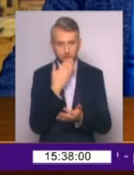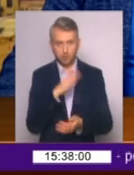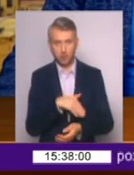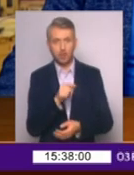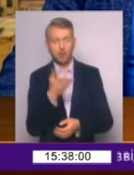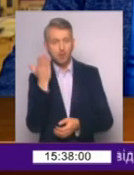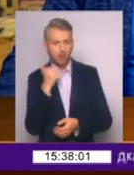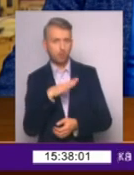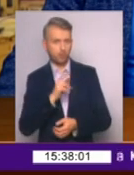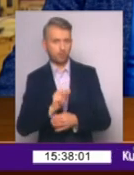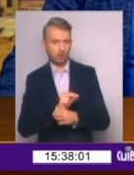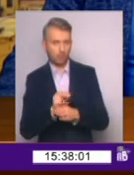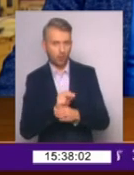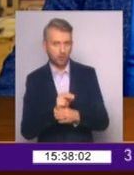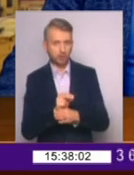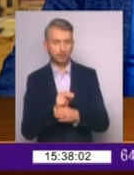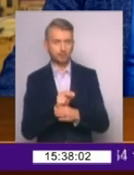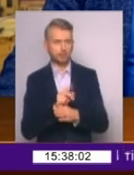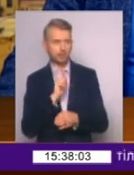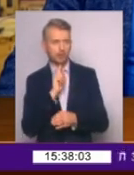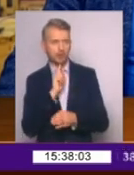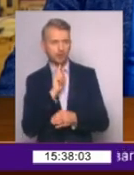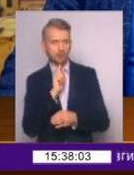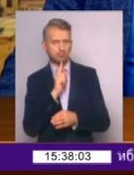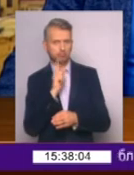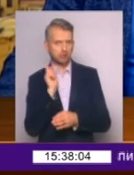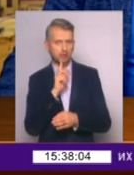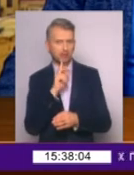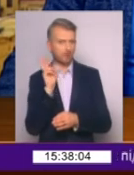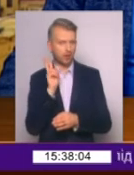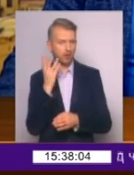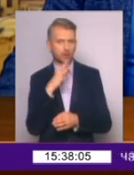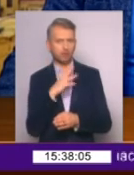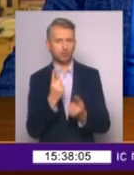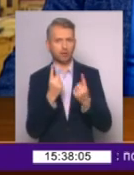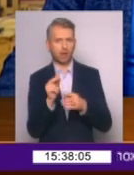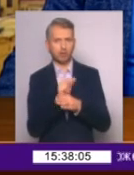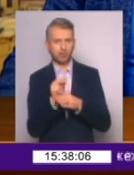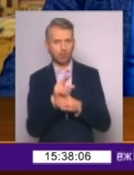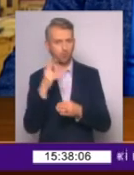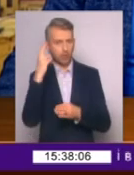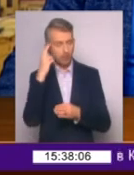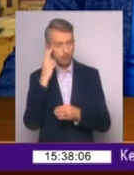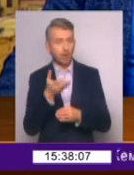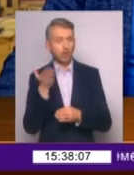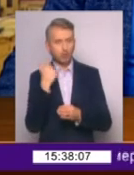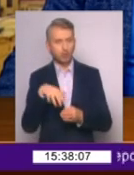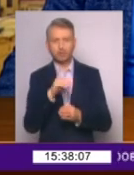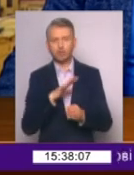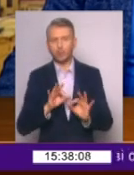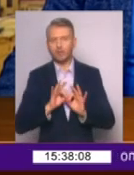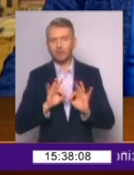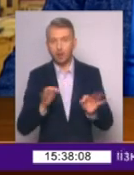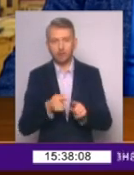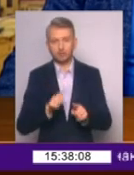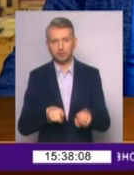там раніше ремонт, от рік чи два роки тому, тобто це коли був капітальний ремонт по Києву, і, власне, тоді все було ідеально. І це